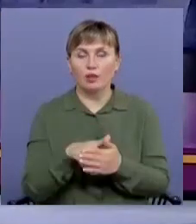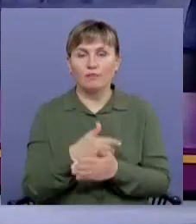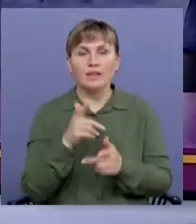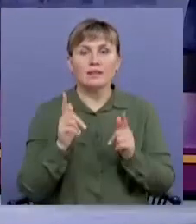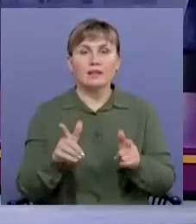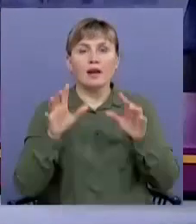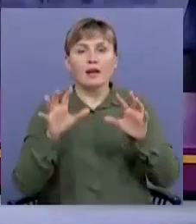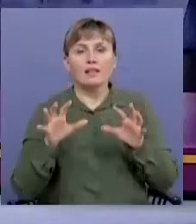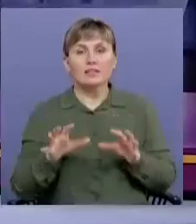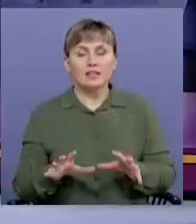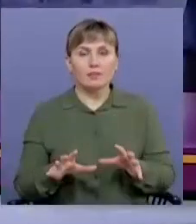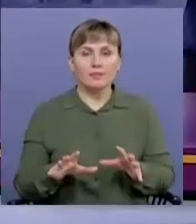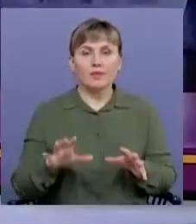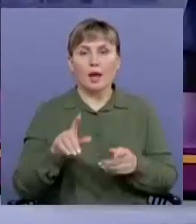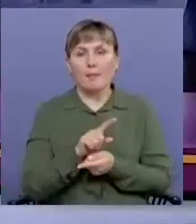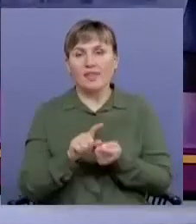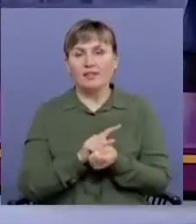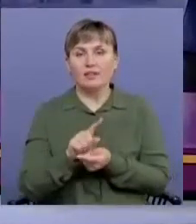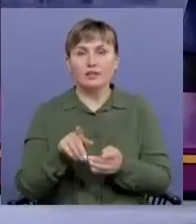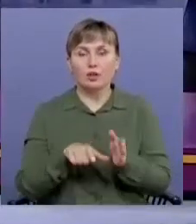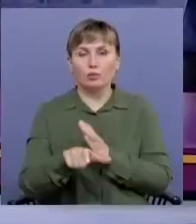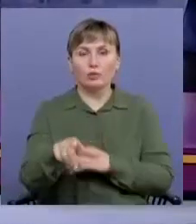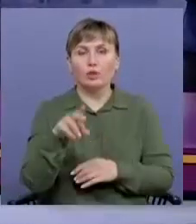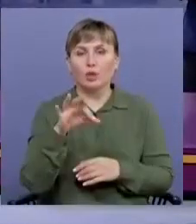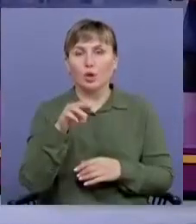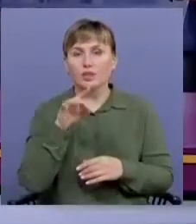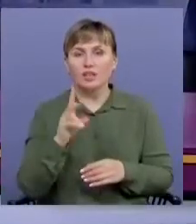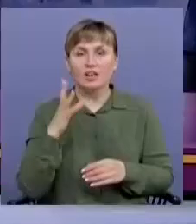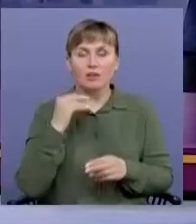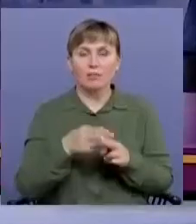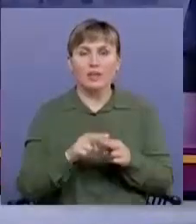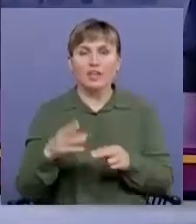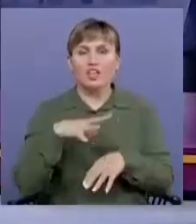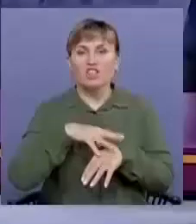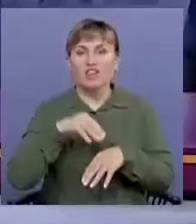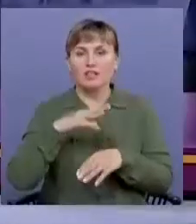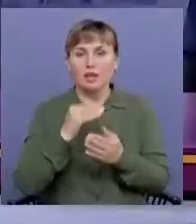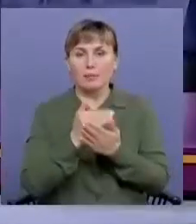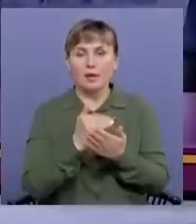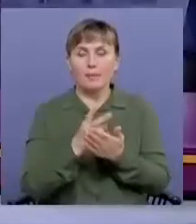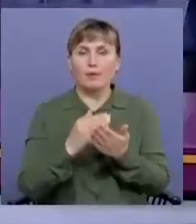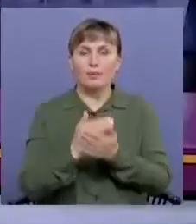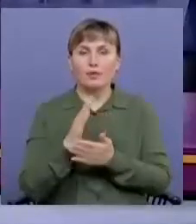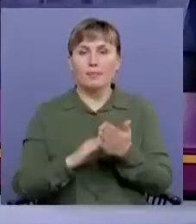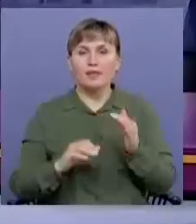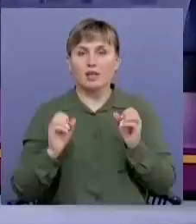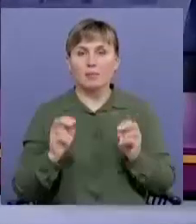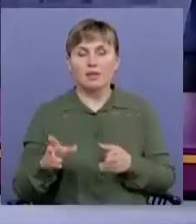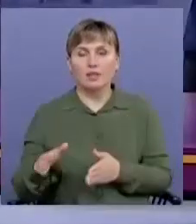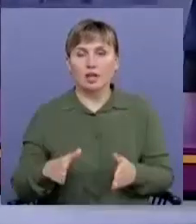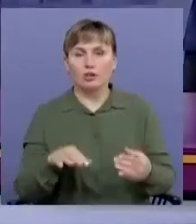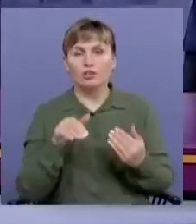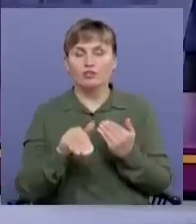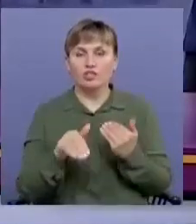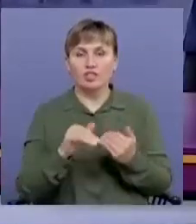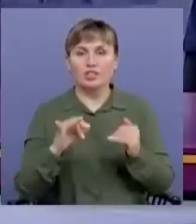Согласно концепции Vision Zero, обновится проспект до стыка в Алматы. Напомню, это шведская программа по повышению безопасности дорожного движения